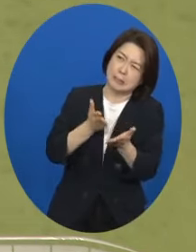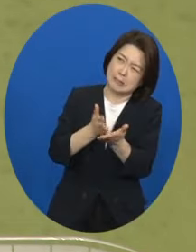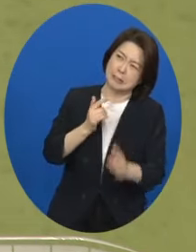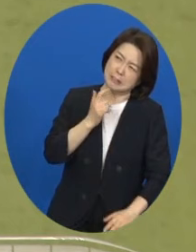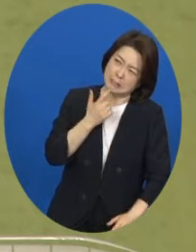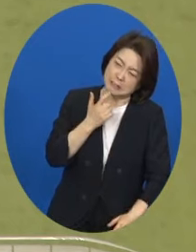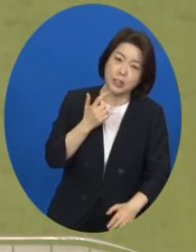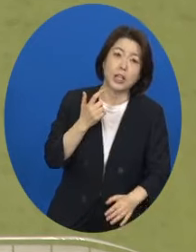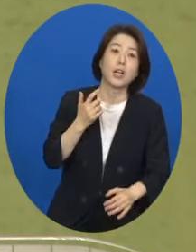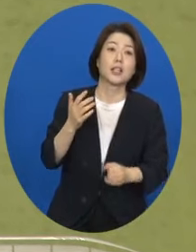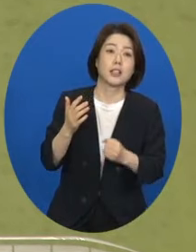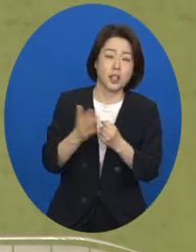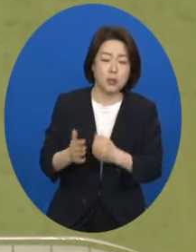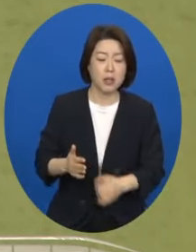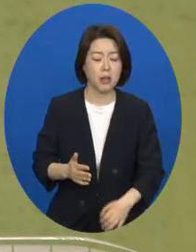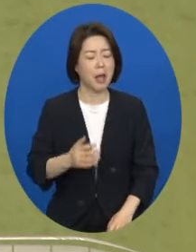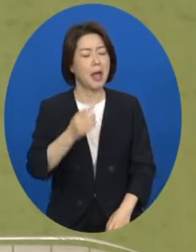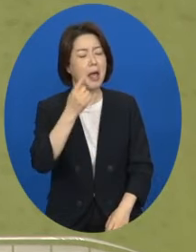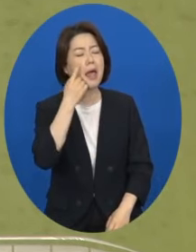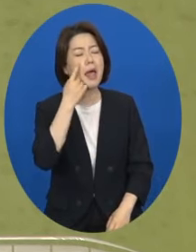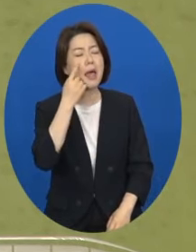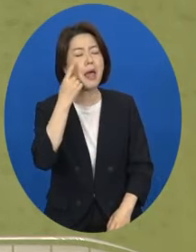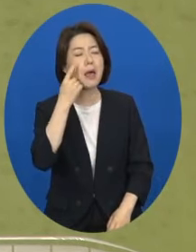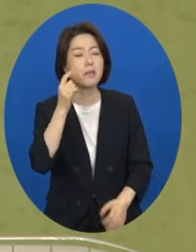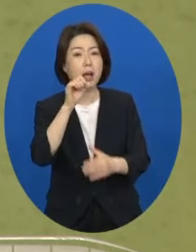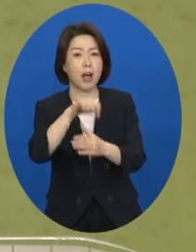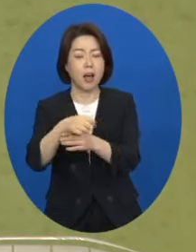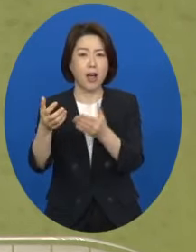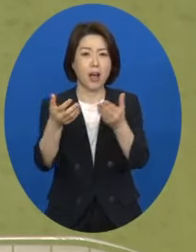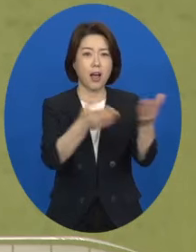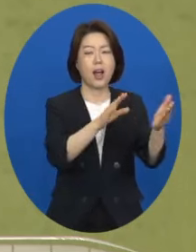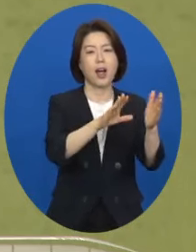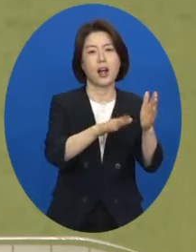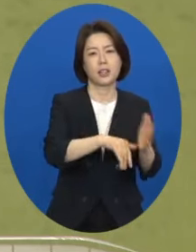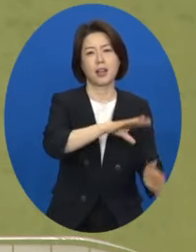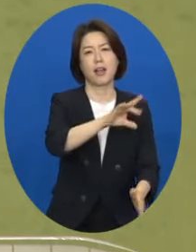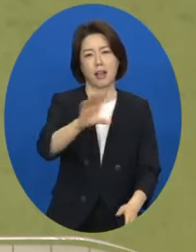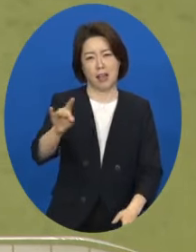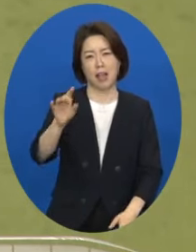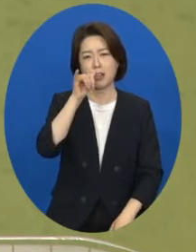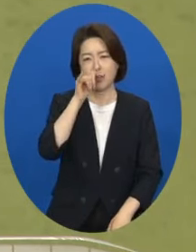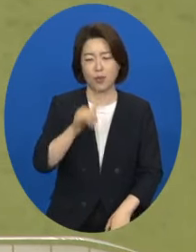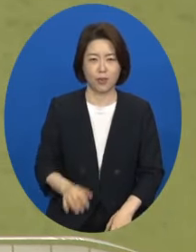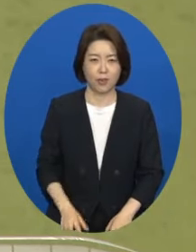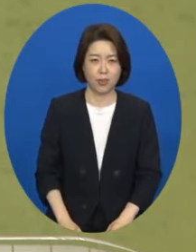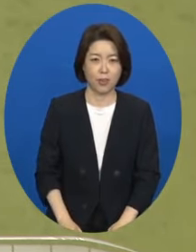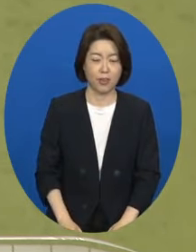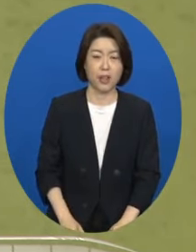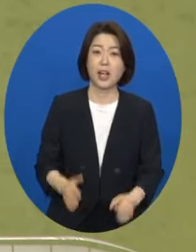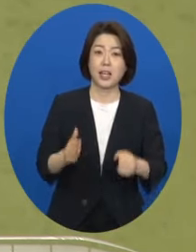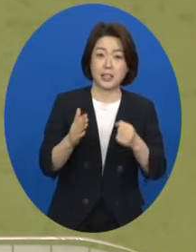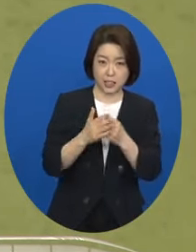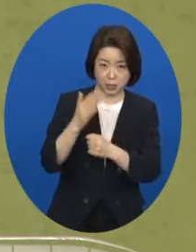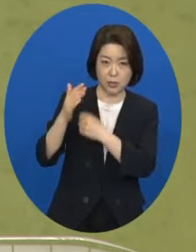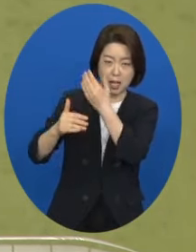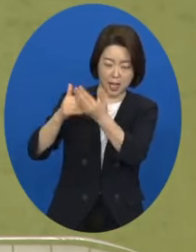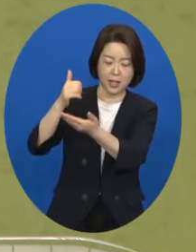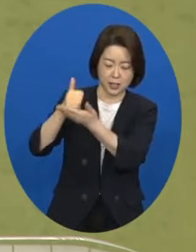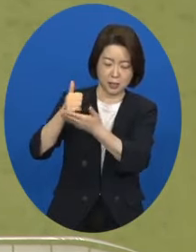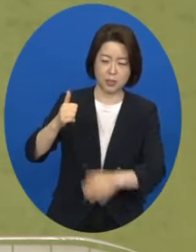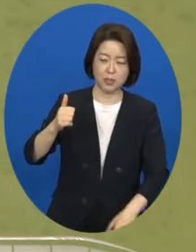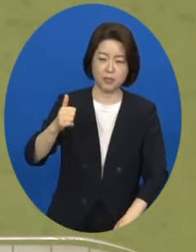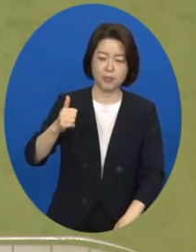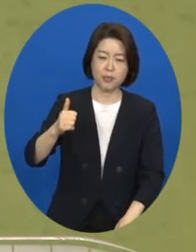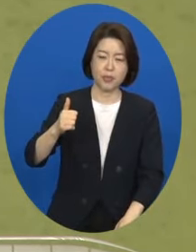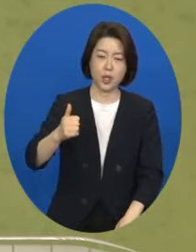그렇게 한번 해보아라 그렇게 길을 열어주실 때가 있다는 거예요. 그래서 하나님은